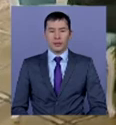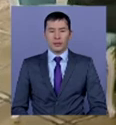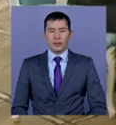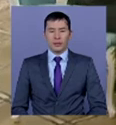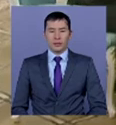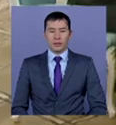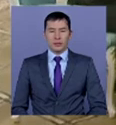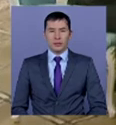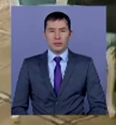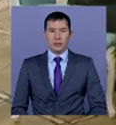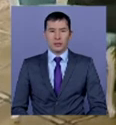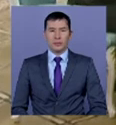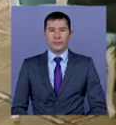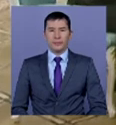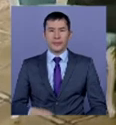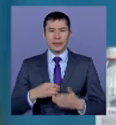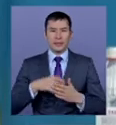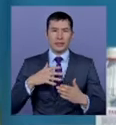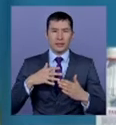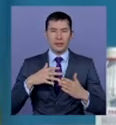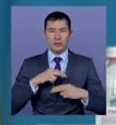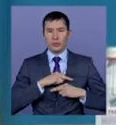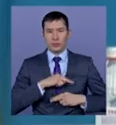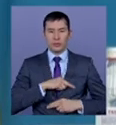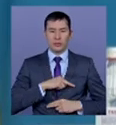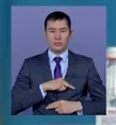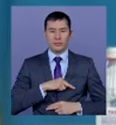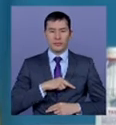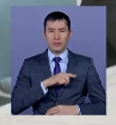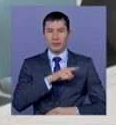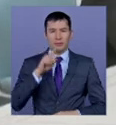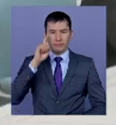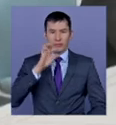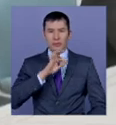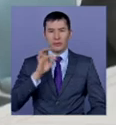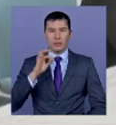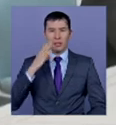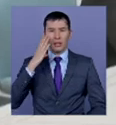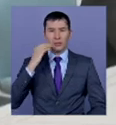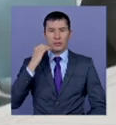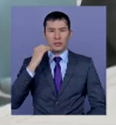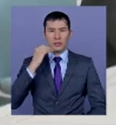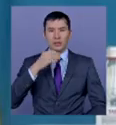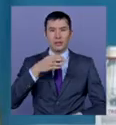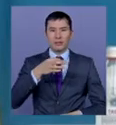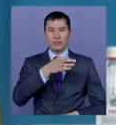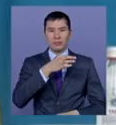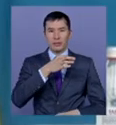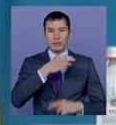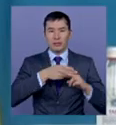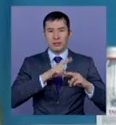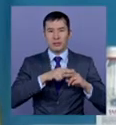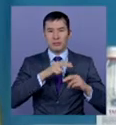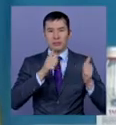мәлім, бүгін таңертең Алматы қаласының маңында ұшақ апаты болды. Соның